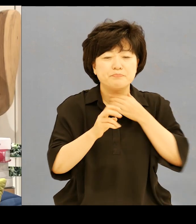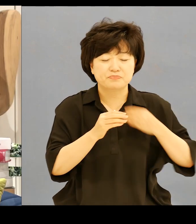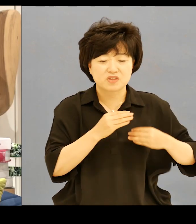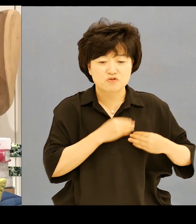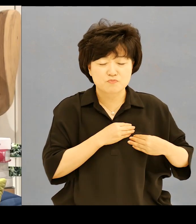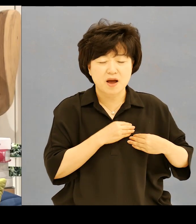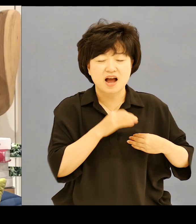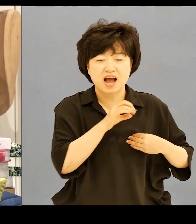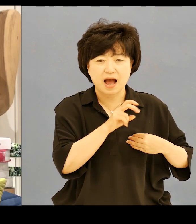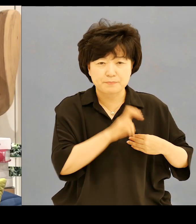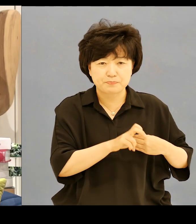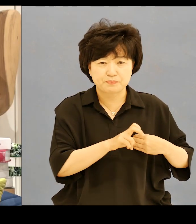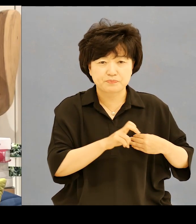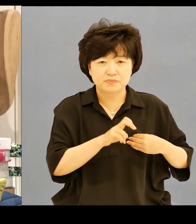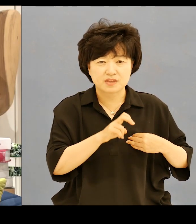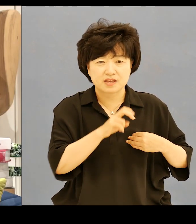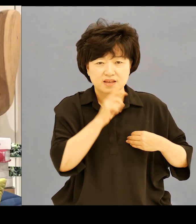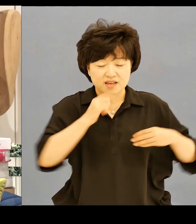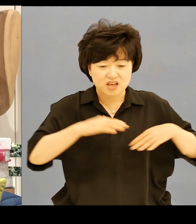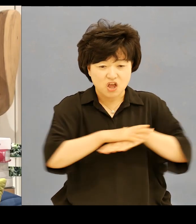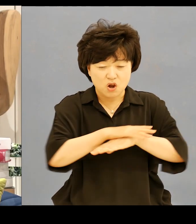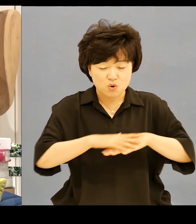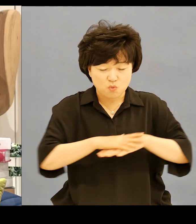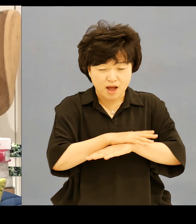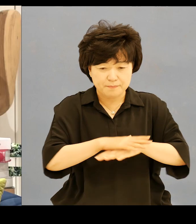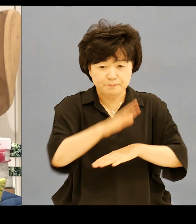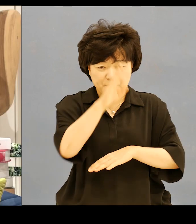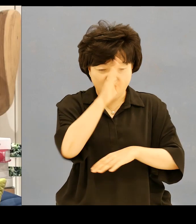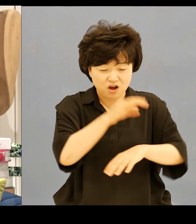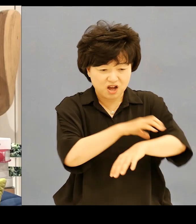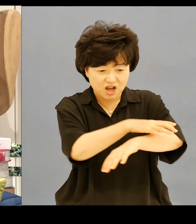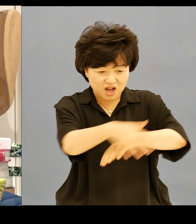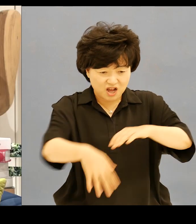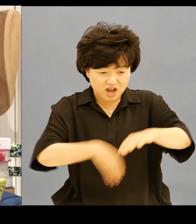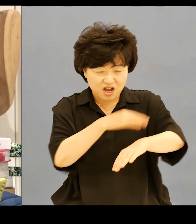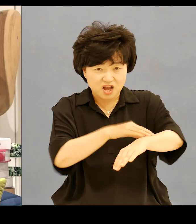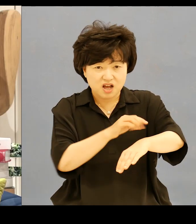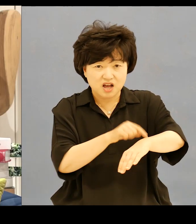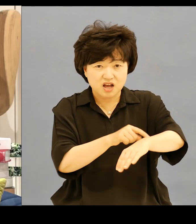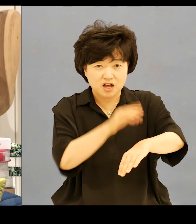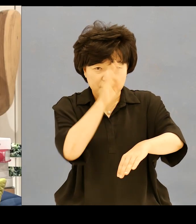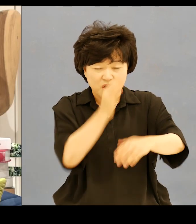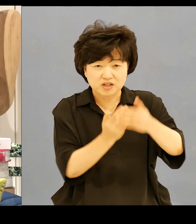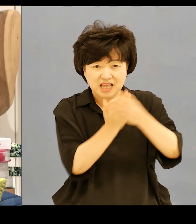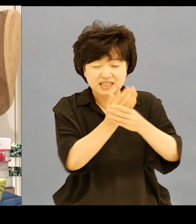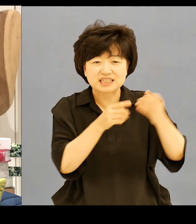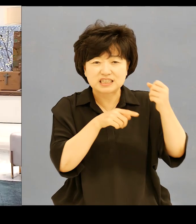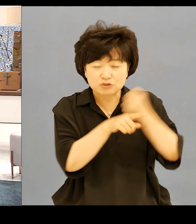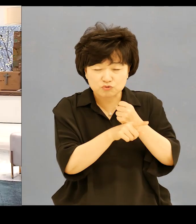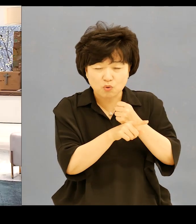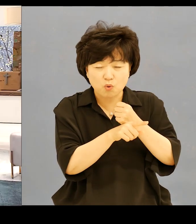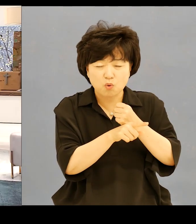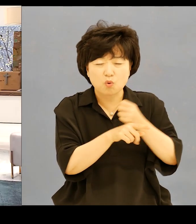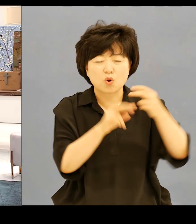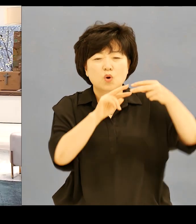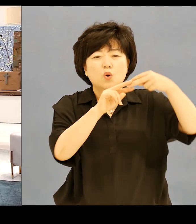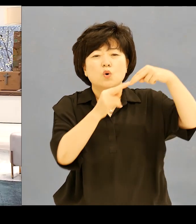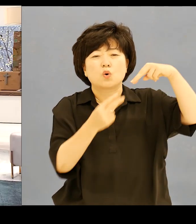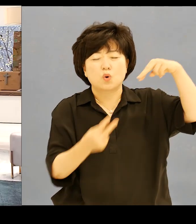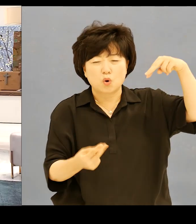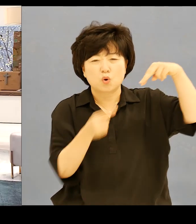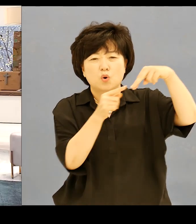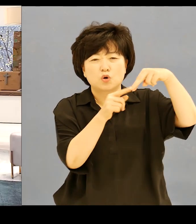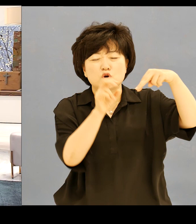유방암을 앓고 그리고 혈관계염을 앓았던 이유도 제가 피튼 유전자라는 돌연변이 유전자를 갖고 있었기 때문에 이제